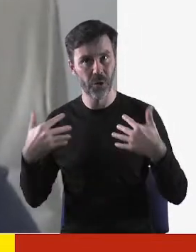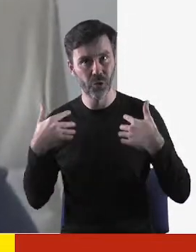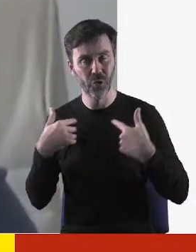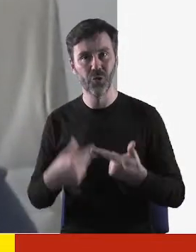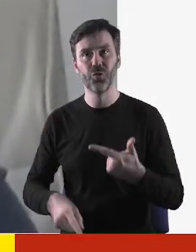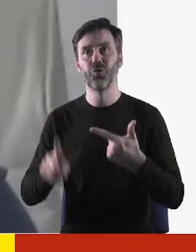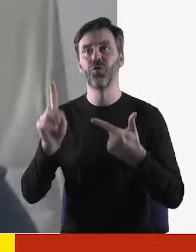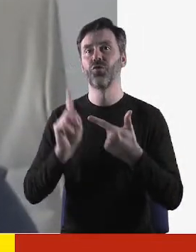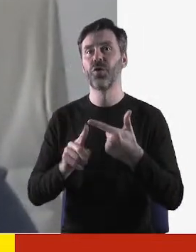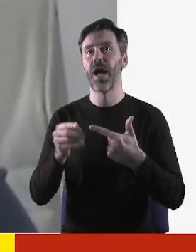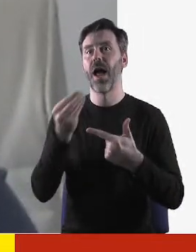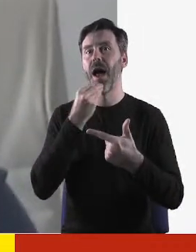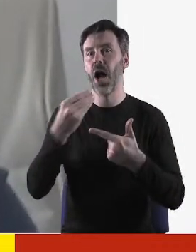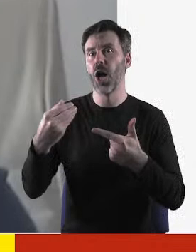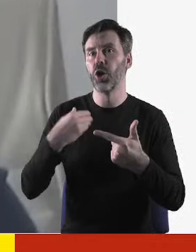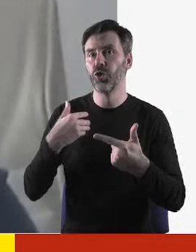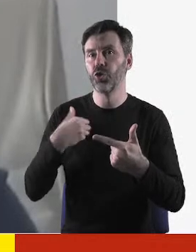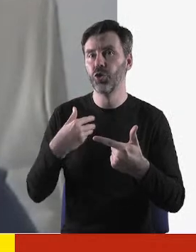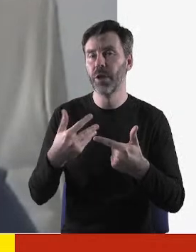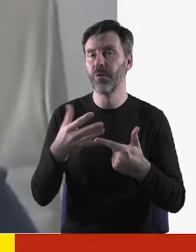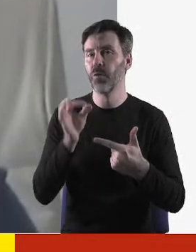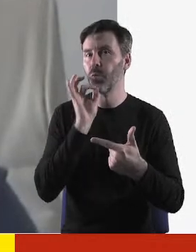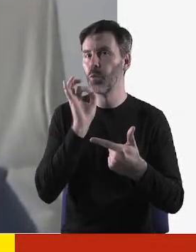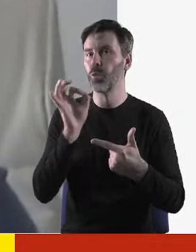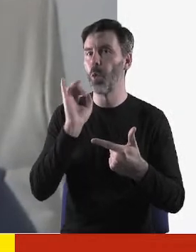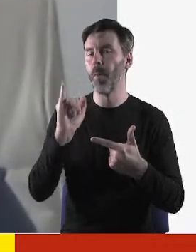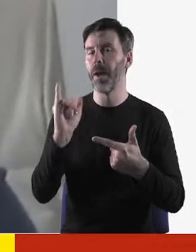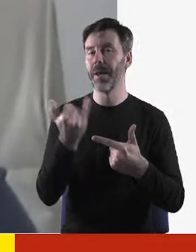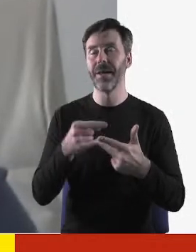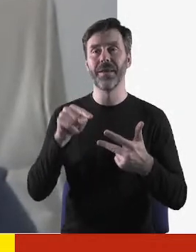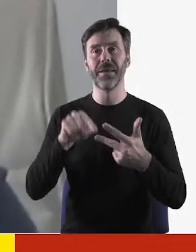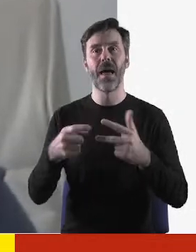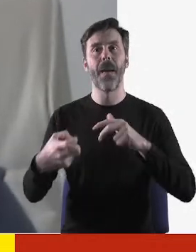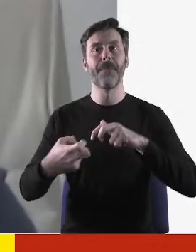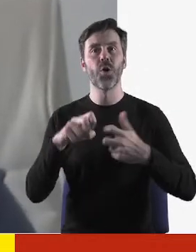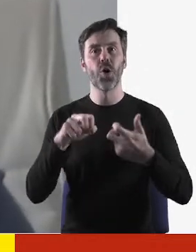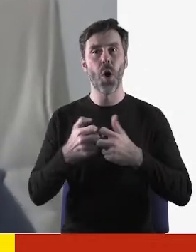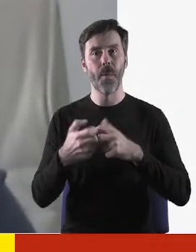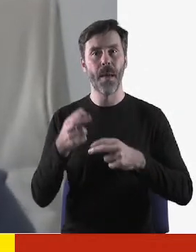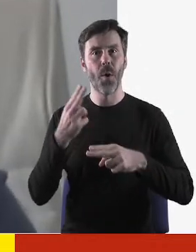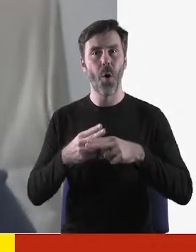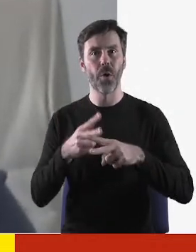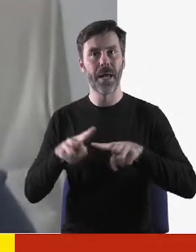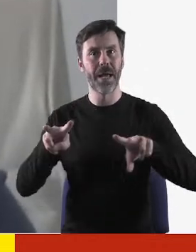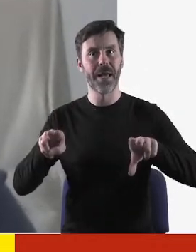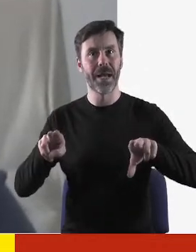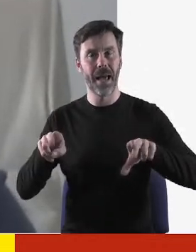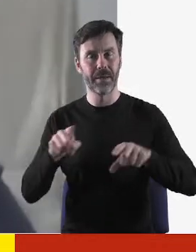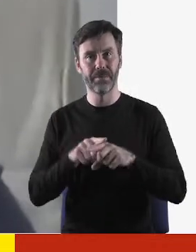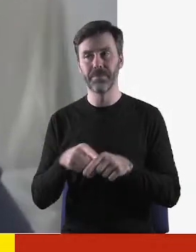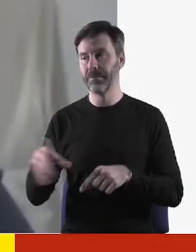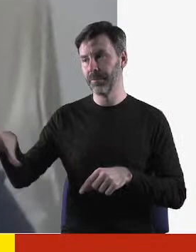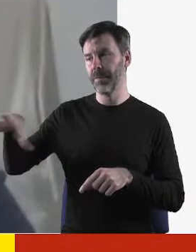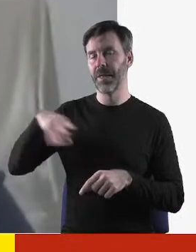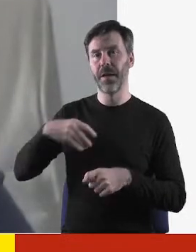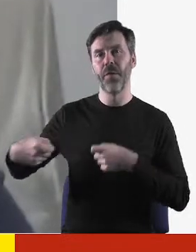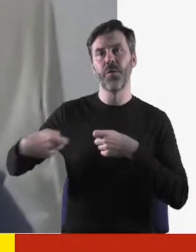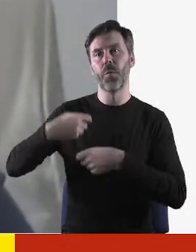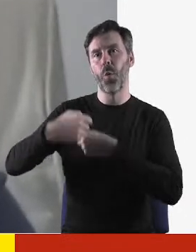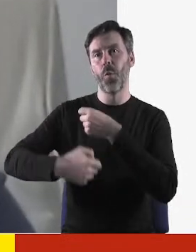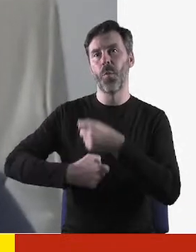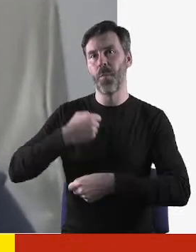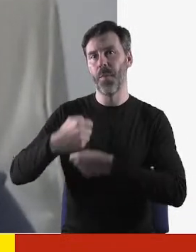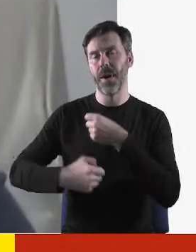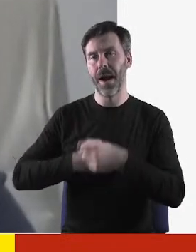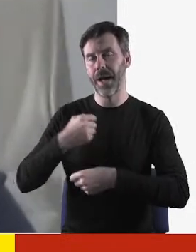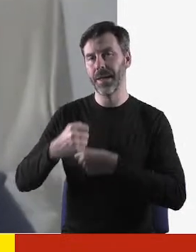nawyków żywienia, jak również problematyki onkologicznej razem we współpracy z Narodowym